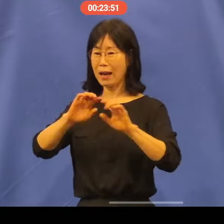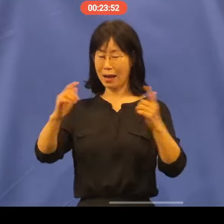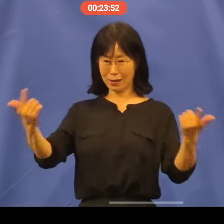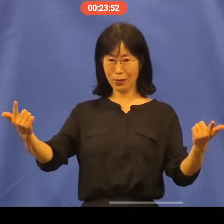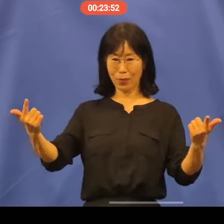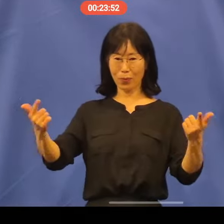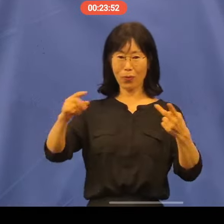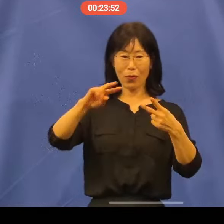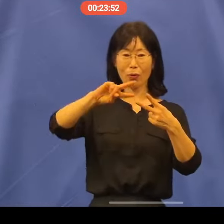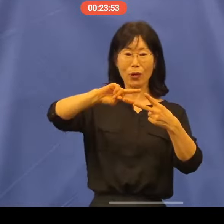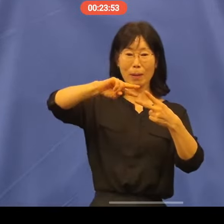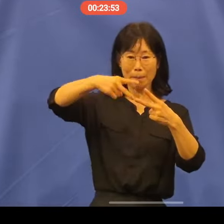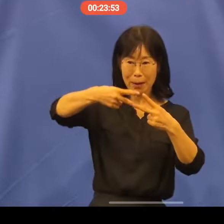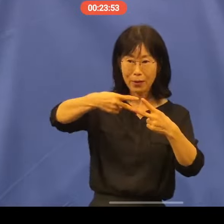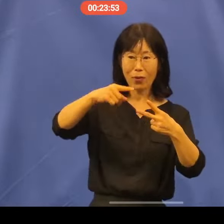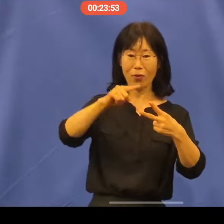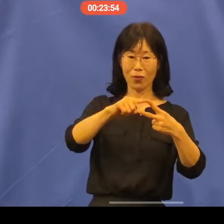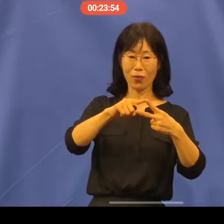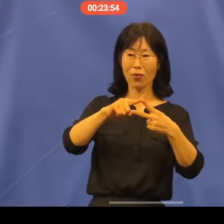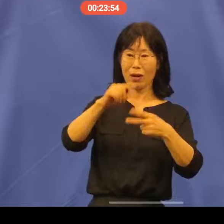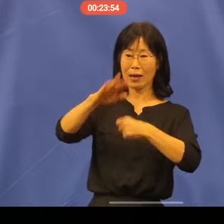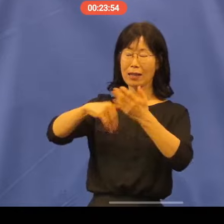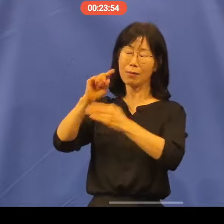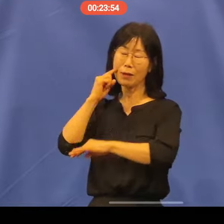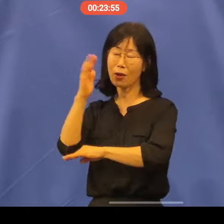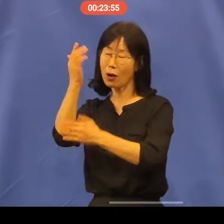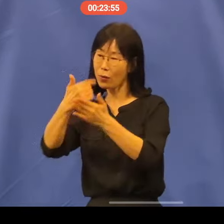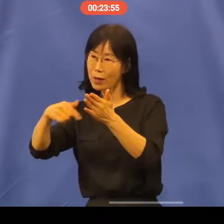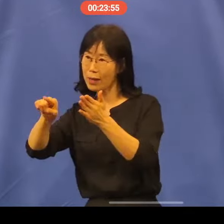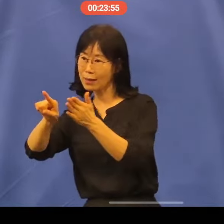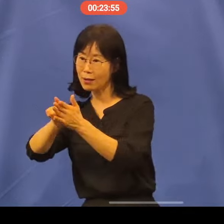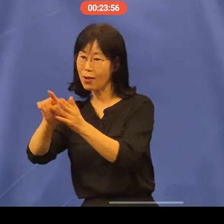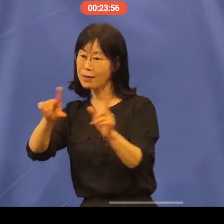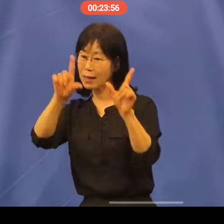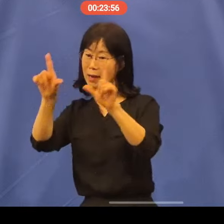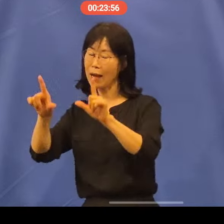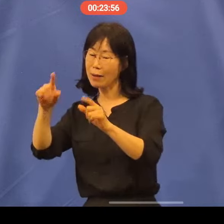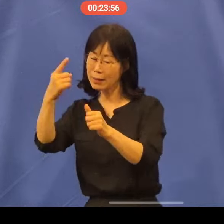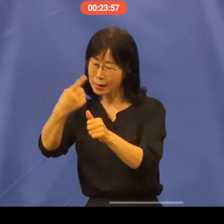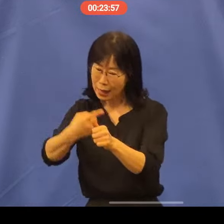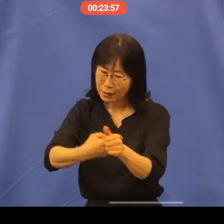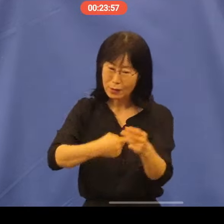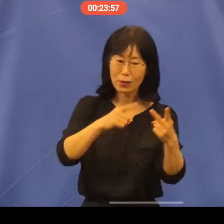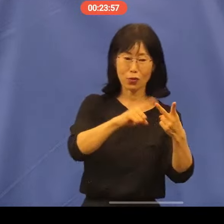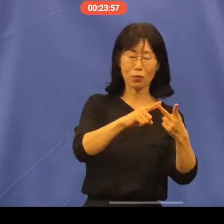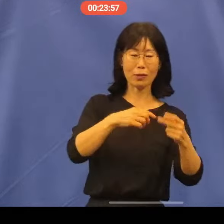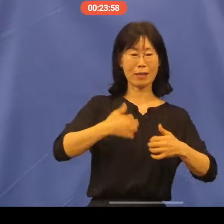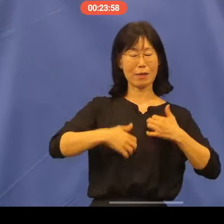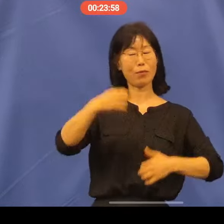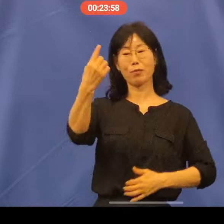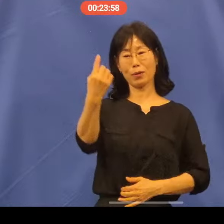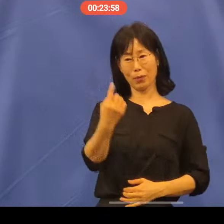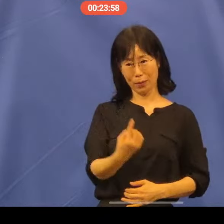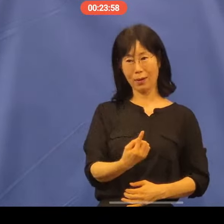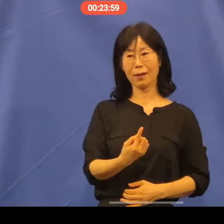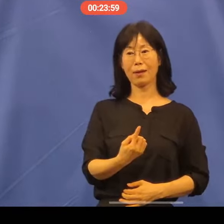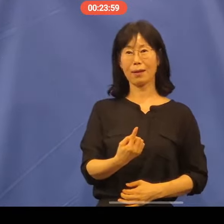이스라엘 백성들이었거든요. 하나님을 위해서 당신의 삶의 목적과 모든 걸 방향을 맞추고 따라가면 다 따라오는데,